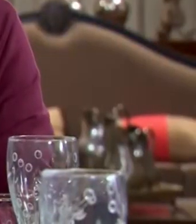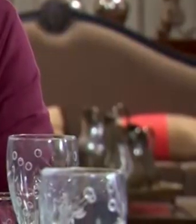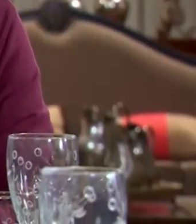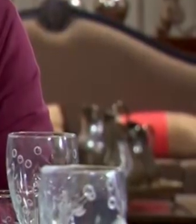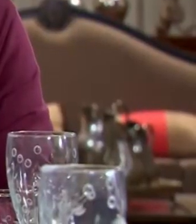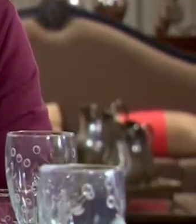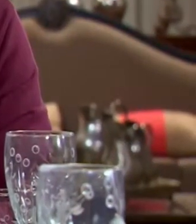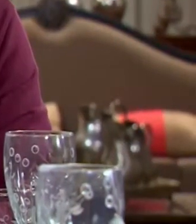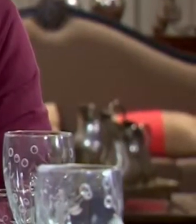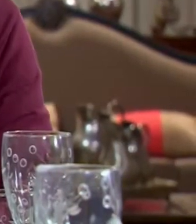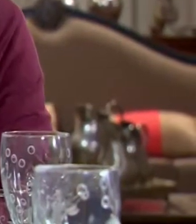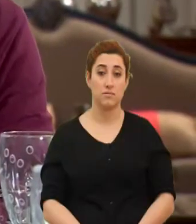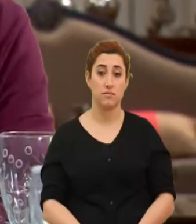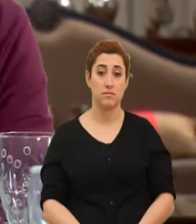bakıyor.